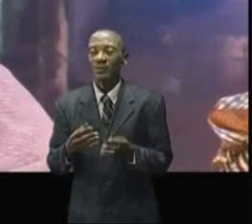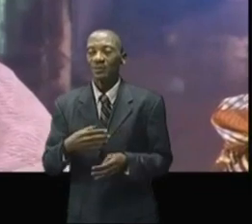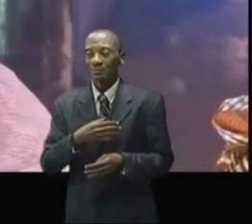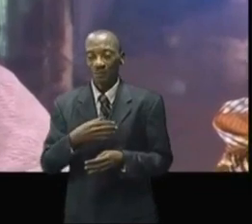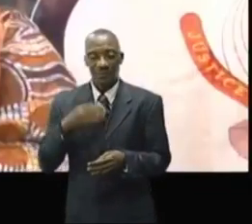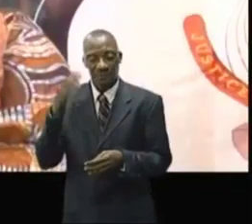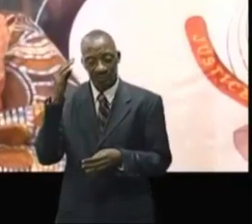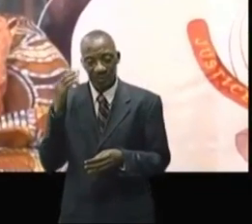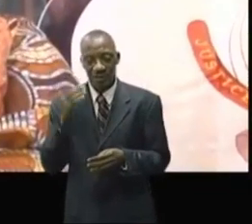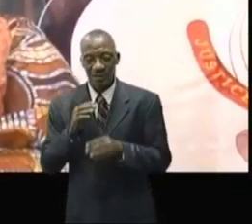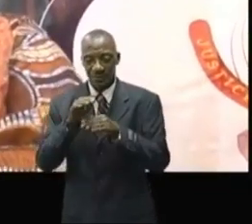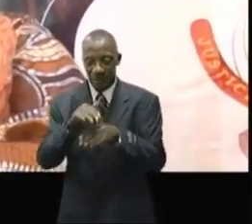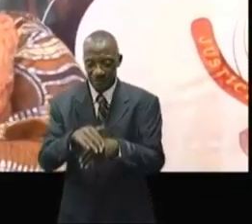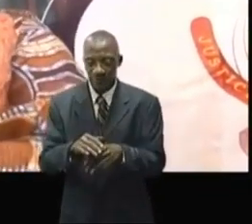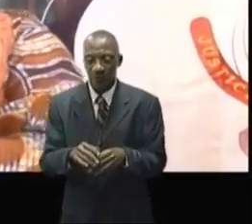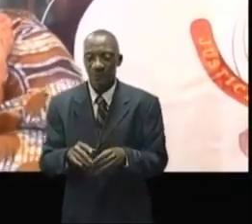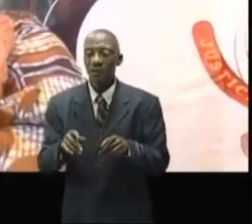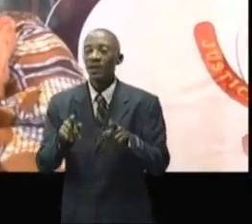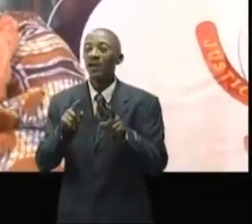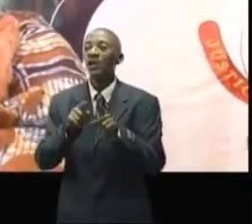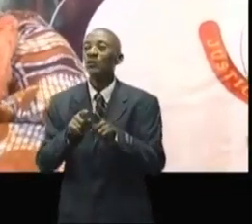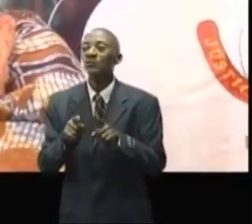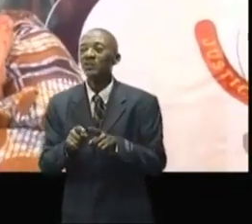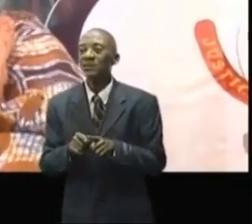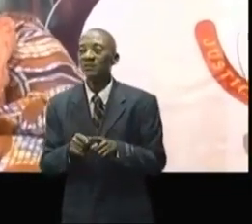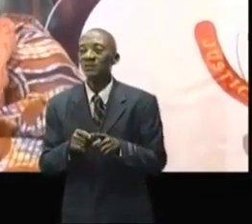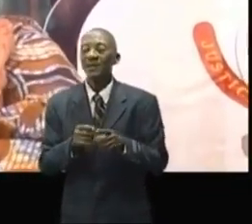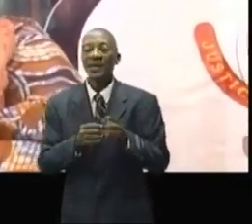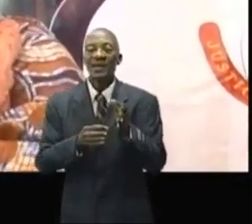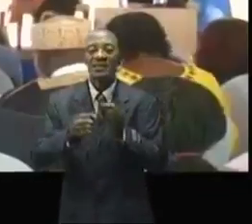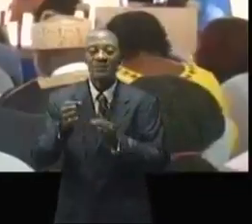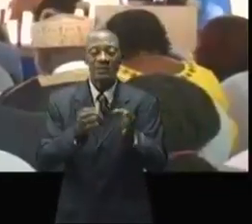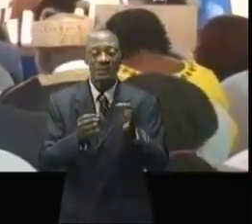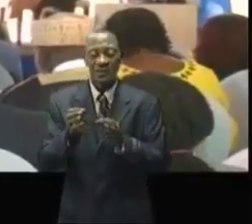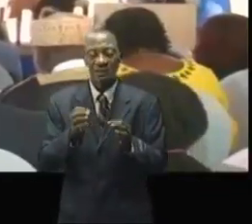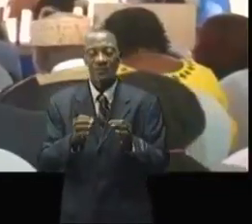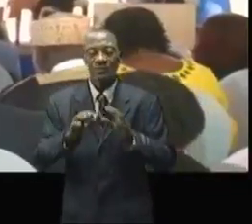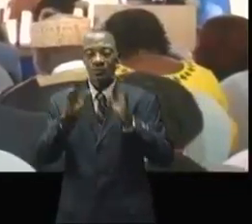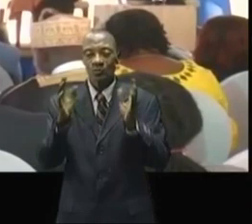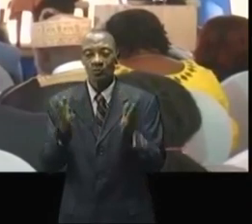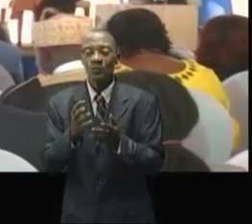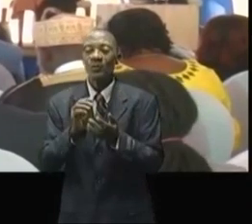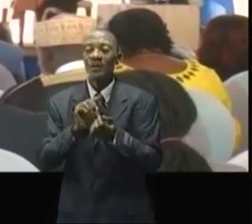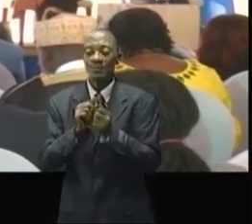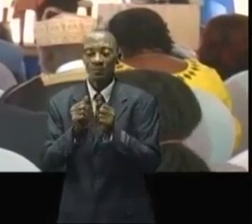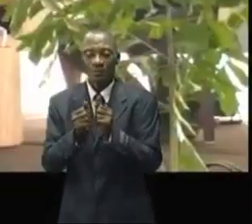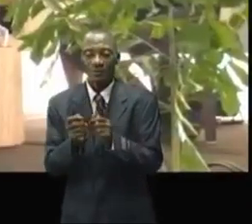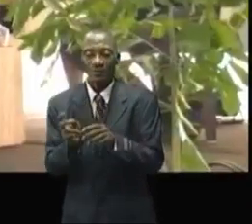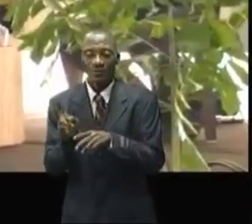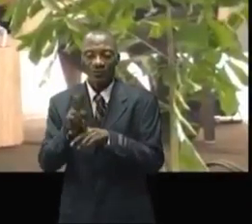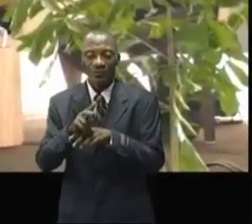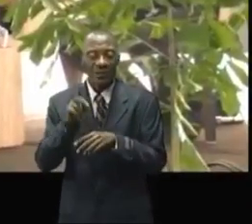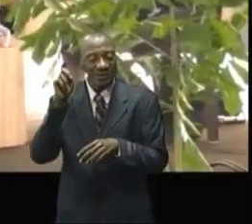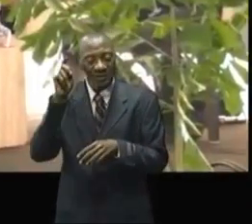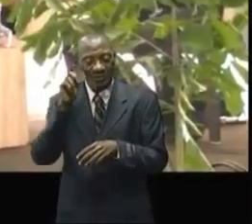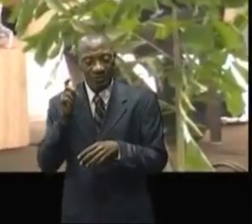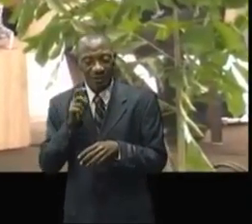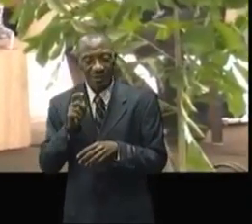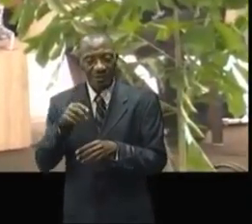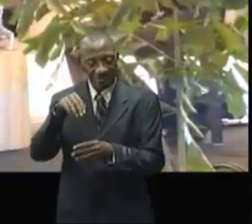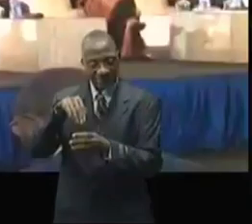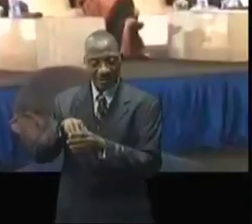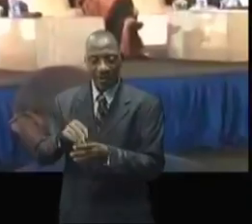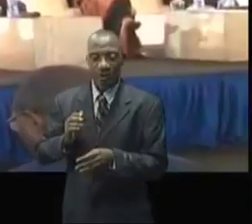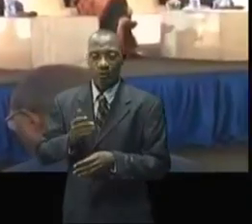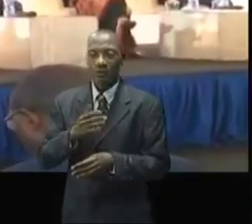conflits. En sa qualité de ministre de tutelle, Mireille Massangoubi-Bimouloko a salué les efforts du gouvernement à